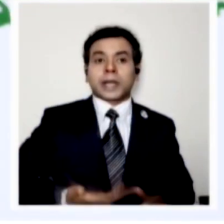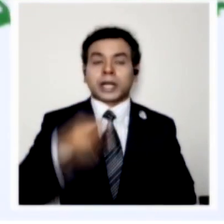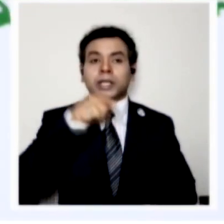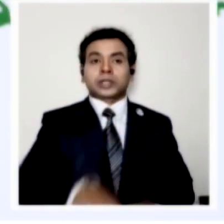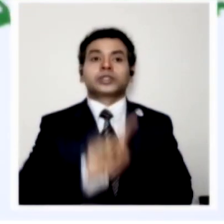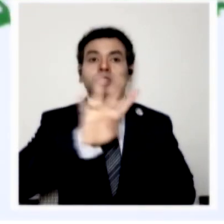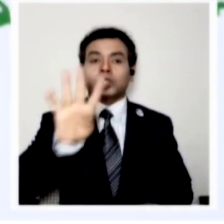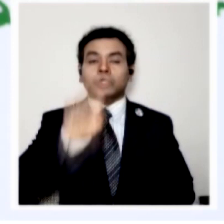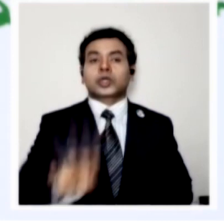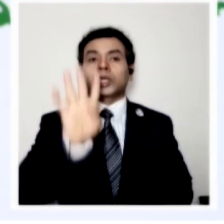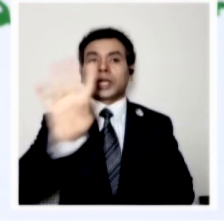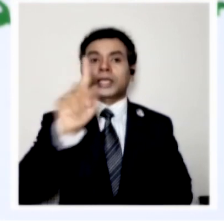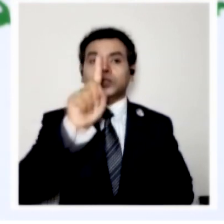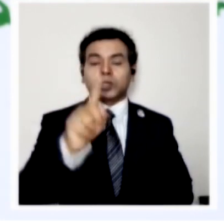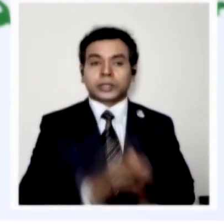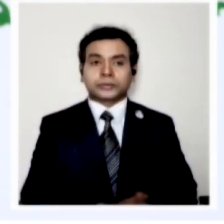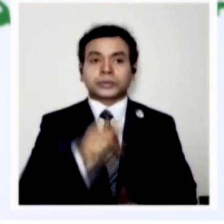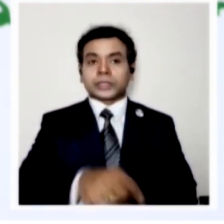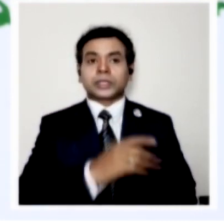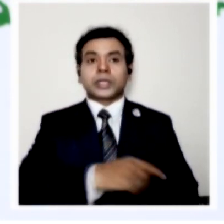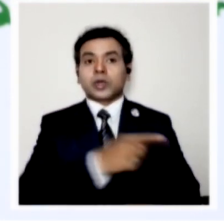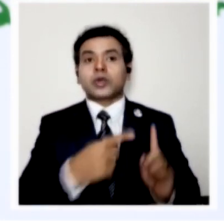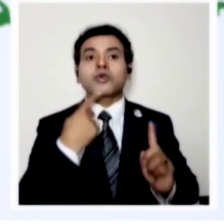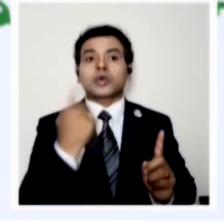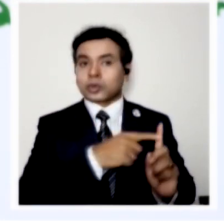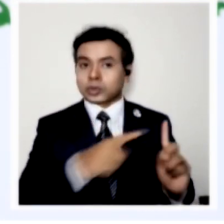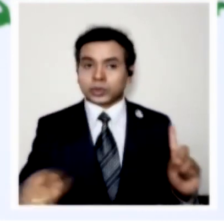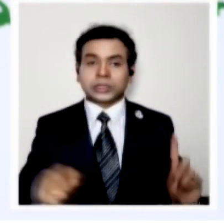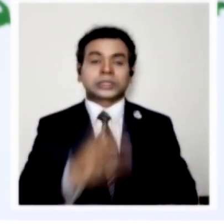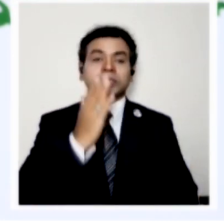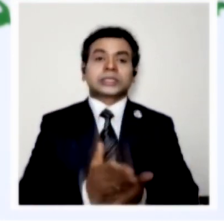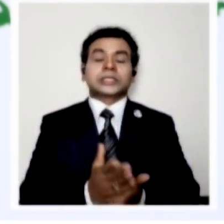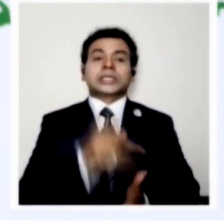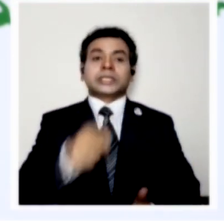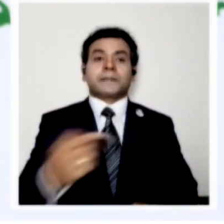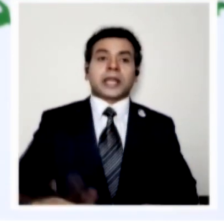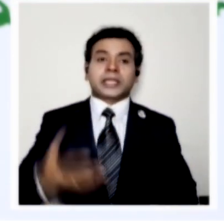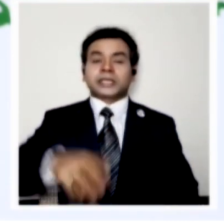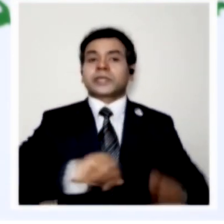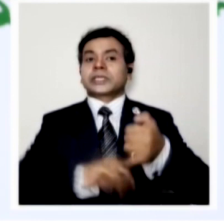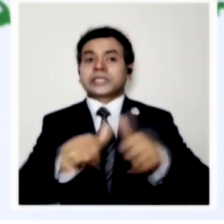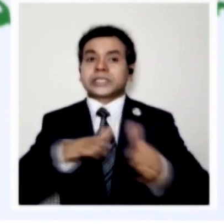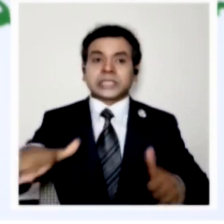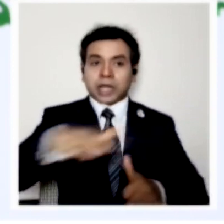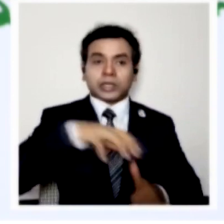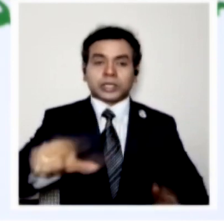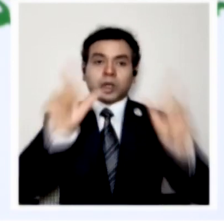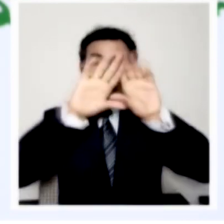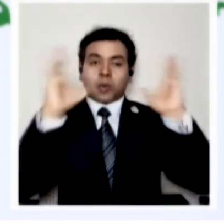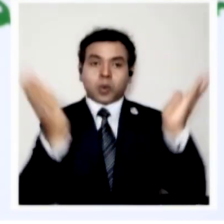আজ 24 মে 2020, 10 জ্যৈষ্ঠ, 1427, 30 রমজান, 1441,